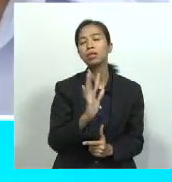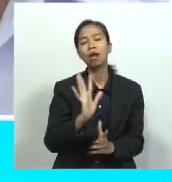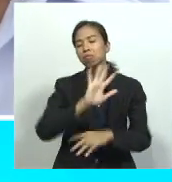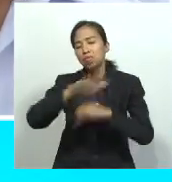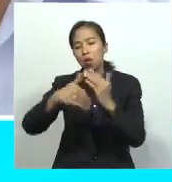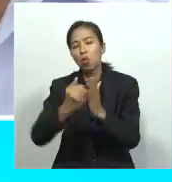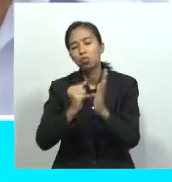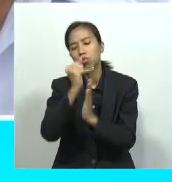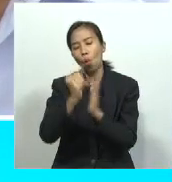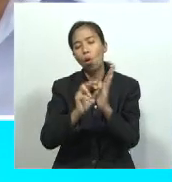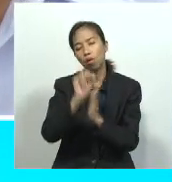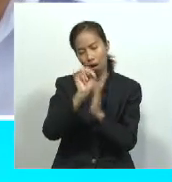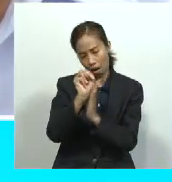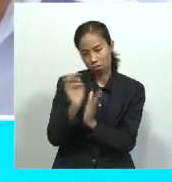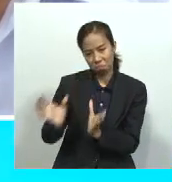ครับ